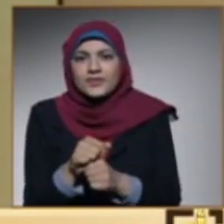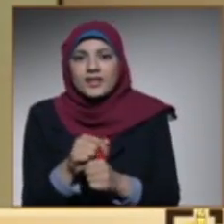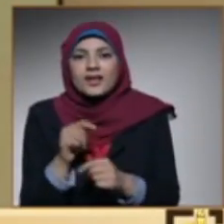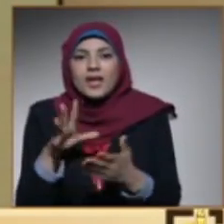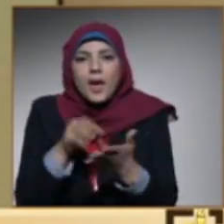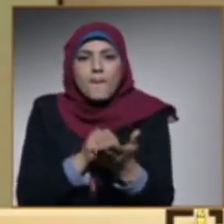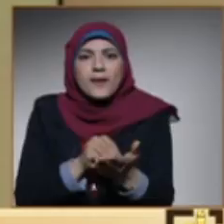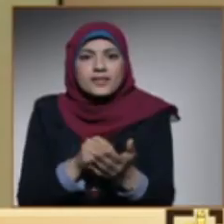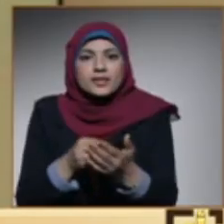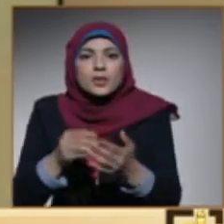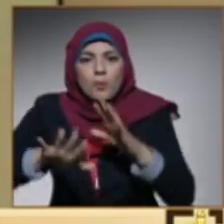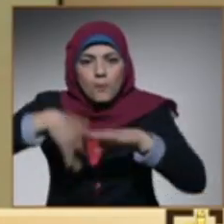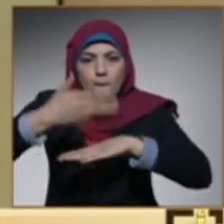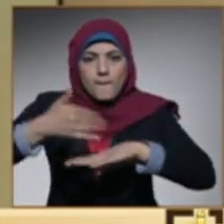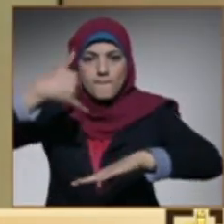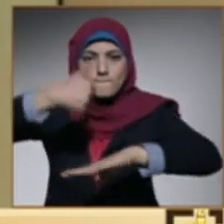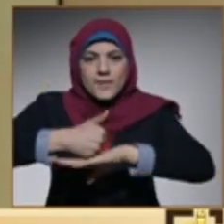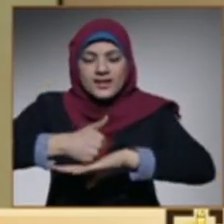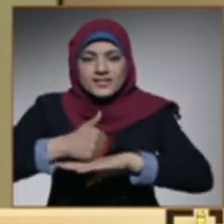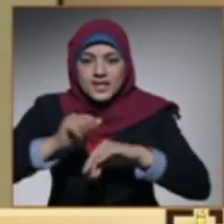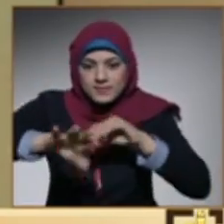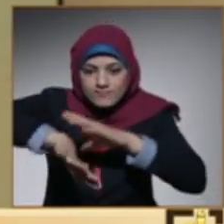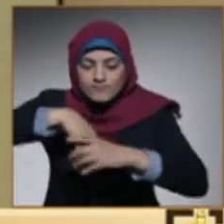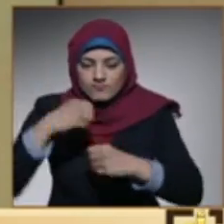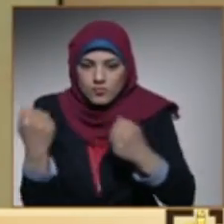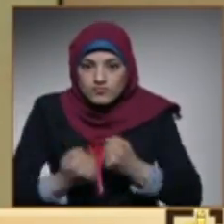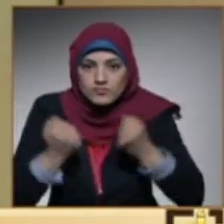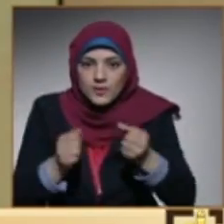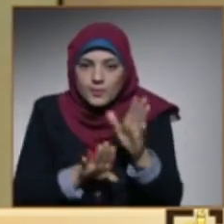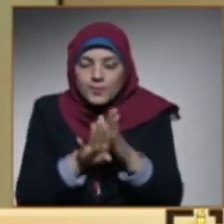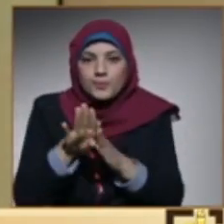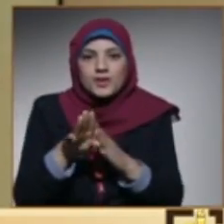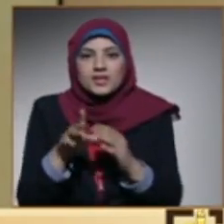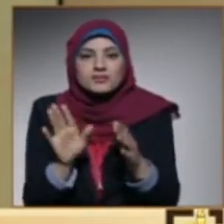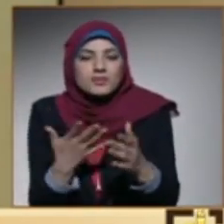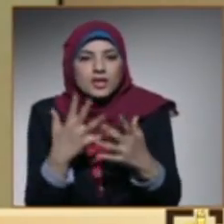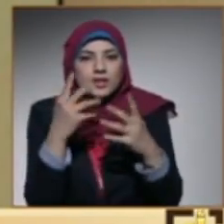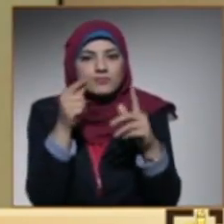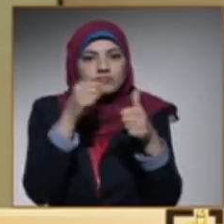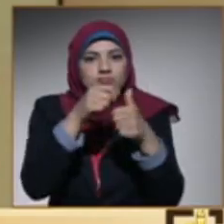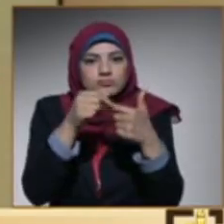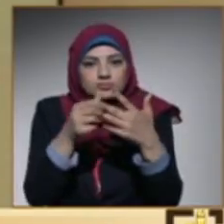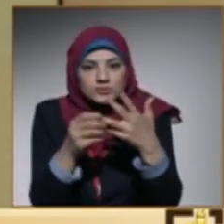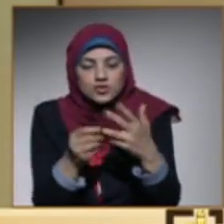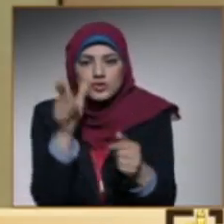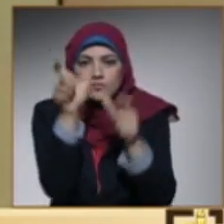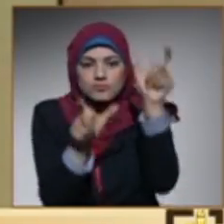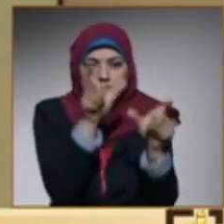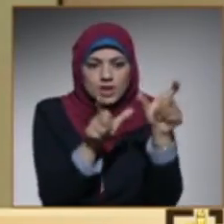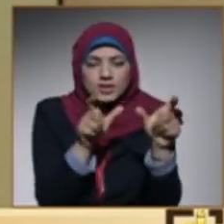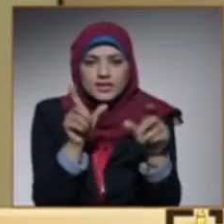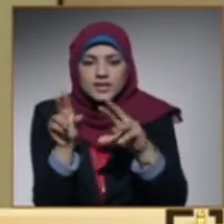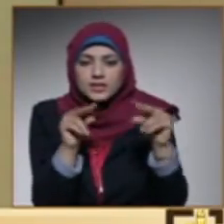او بقت مركز بشكل فعال، يعني العناصر المكونه ليها شخص زي ما قلنا